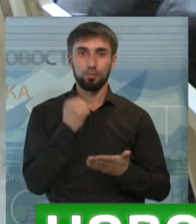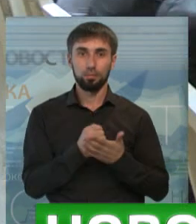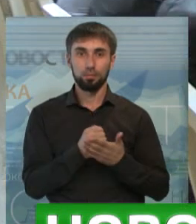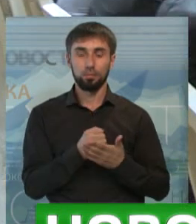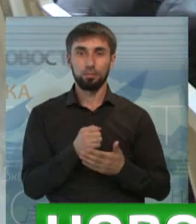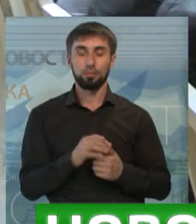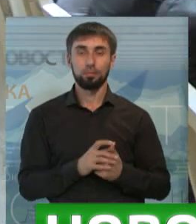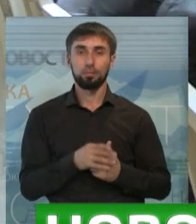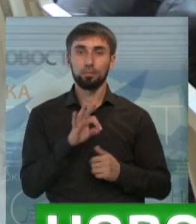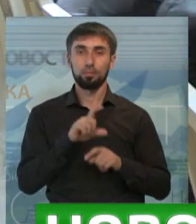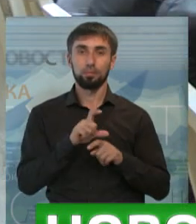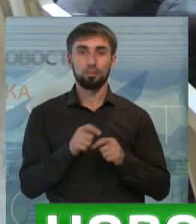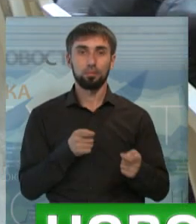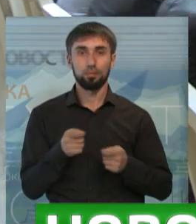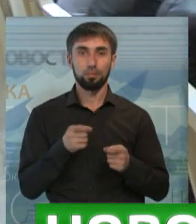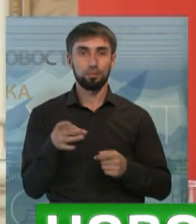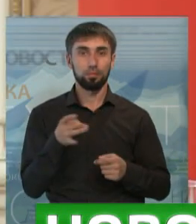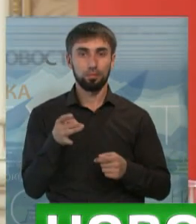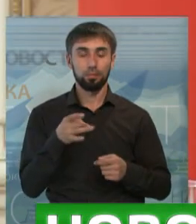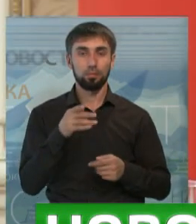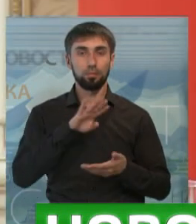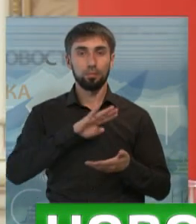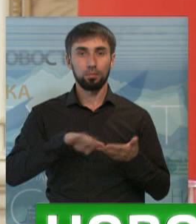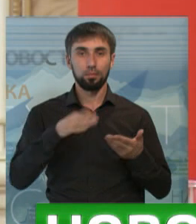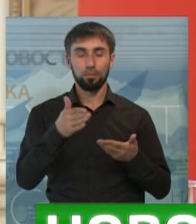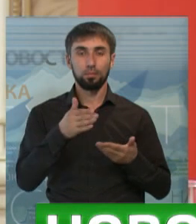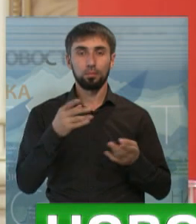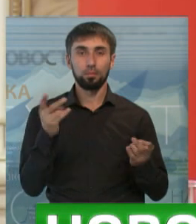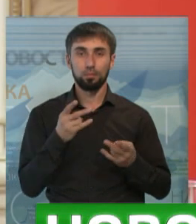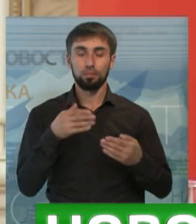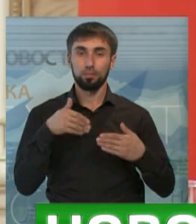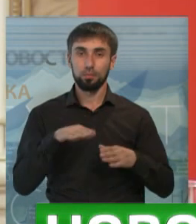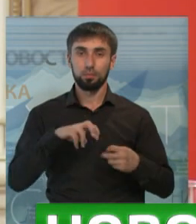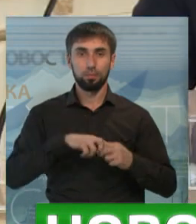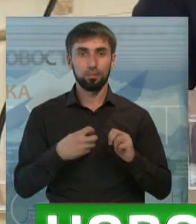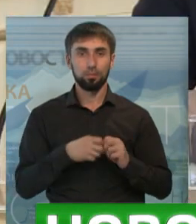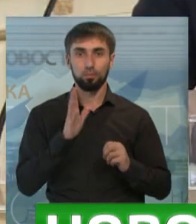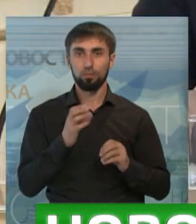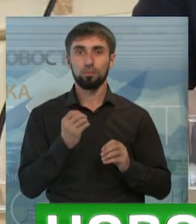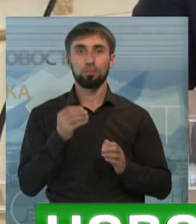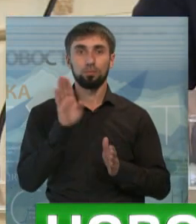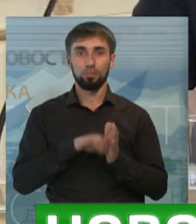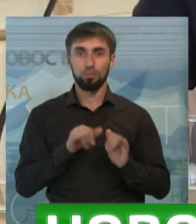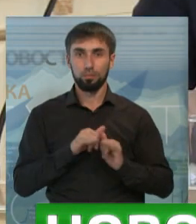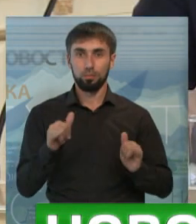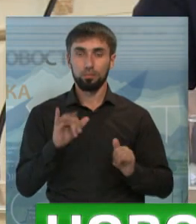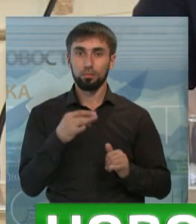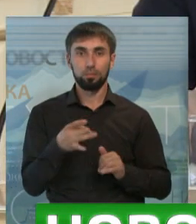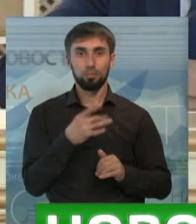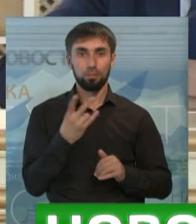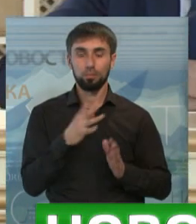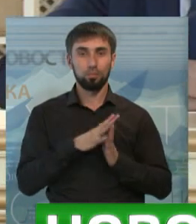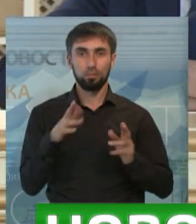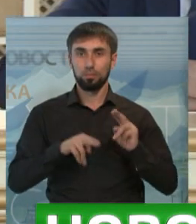по словам руководителя субъекта при отсутствии должного безотлагательного решения проблемы будет нарастать поскольку региону предстоит масштабное